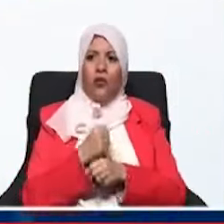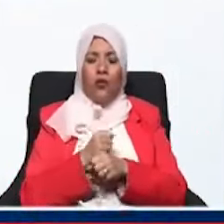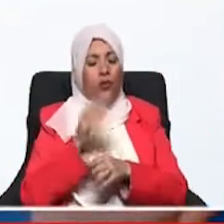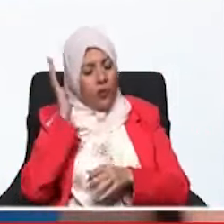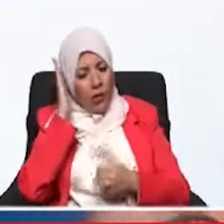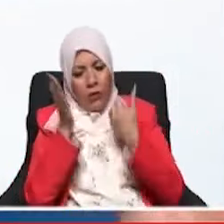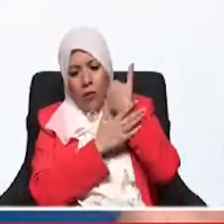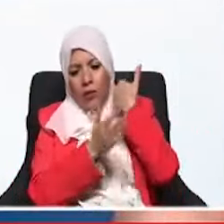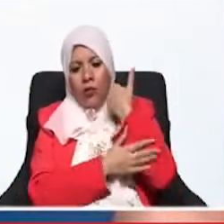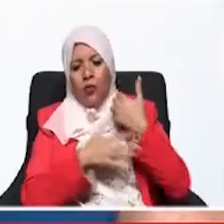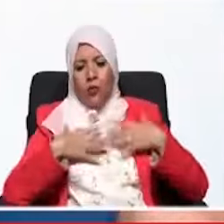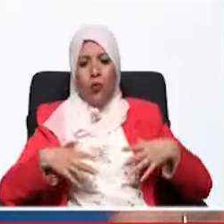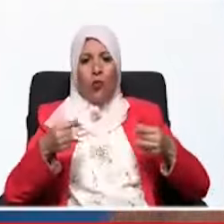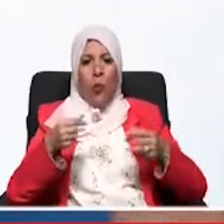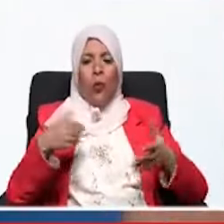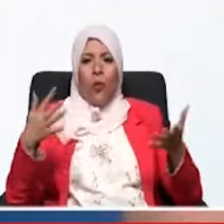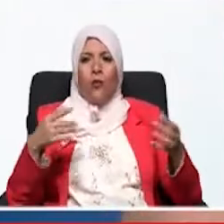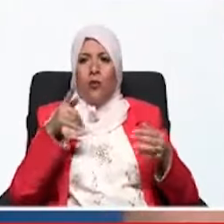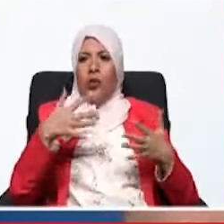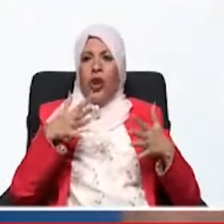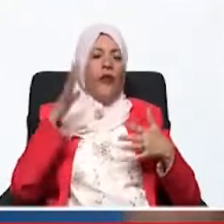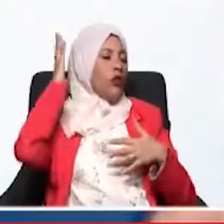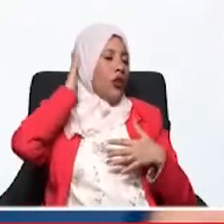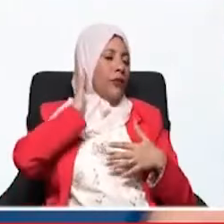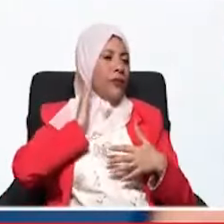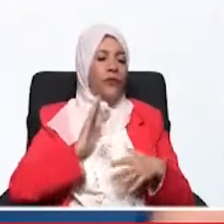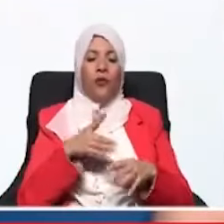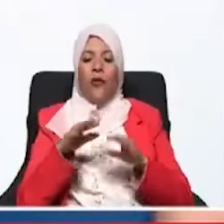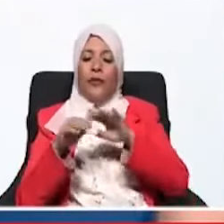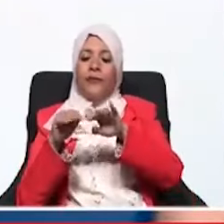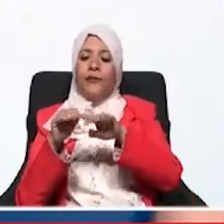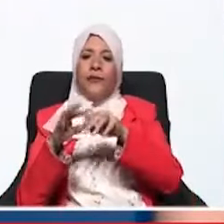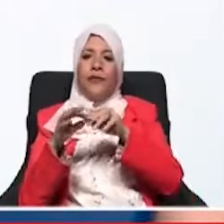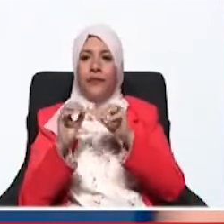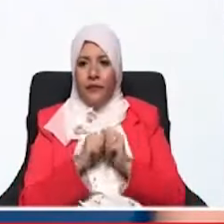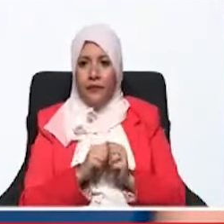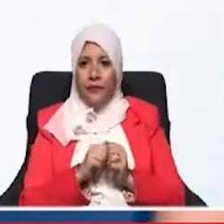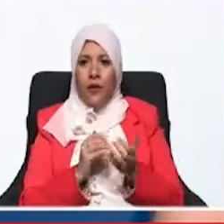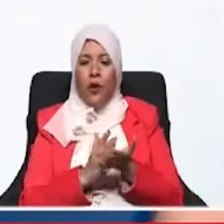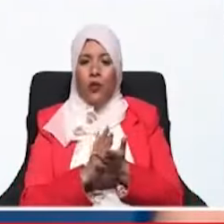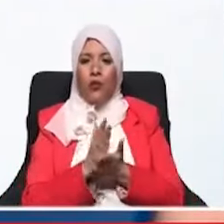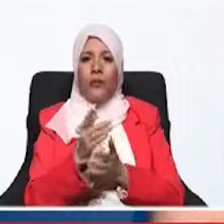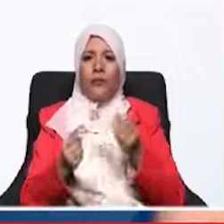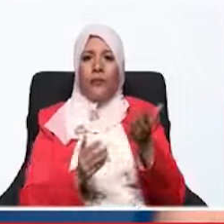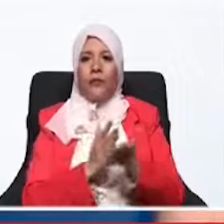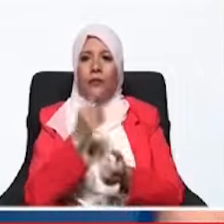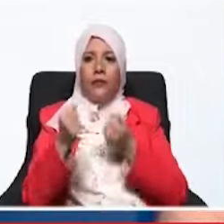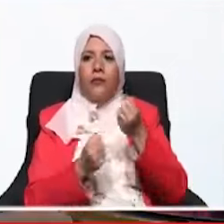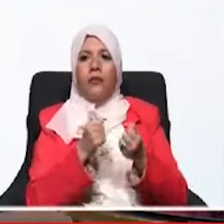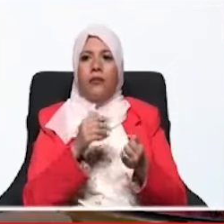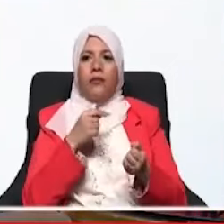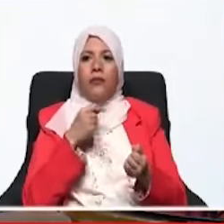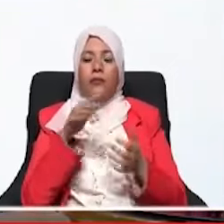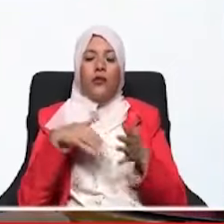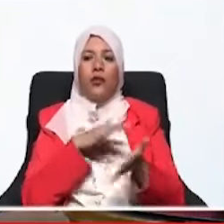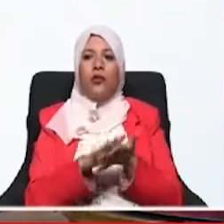الارض وبنطر ودي خايفه على شعرها وخايفه على ضوافرها فكان في في طول الوقت ا نكش كده